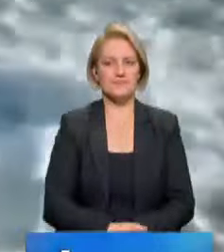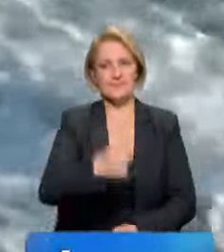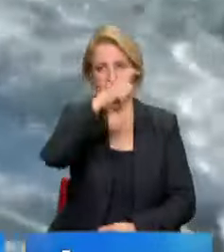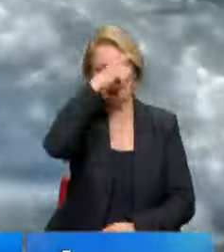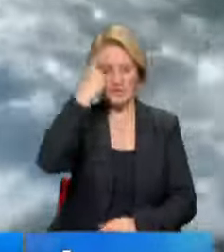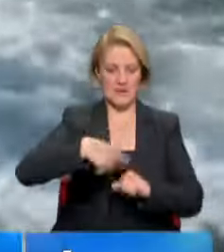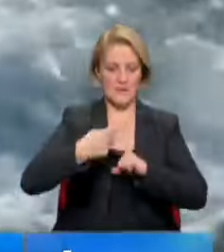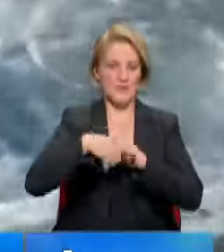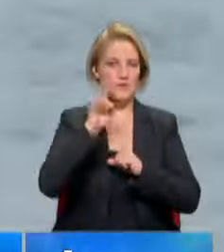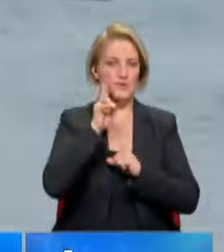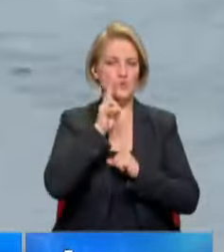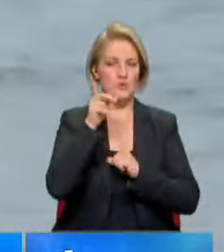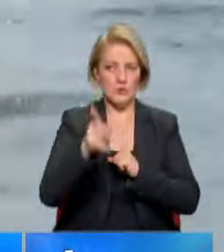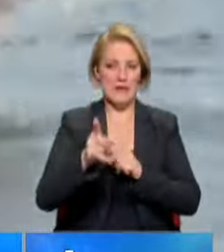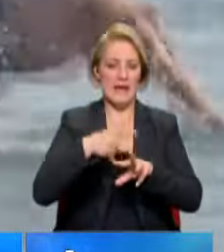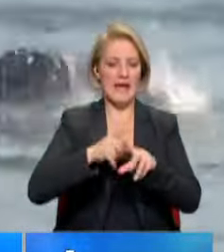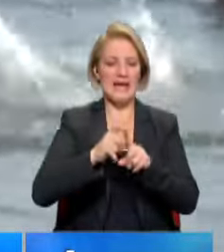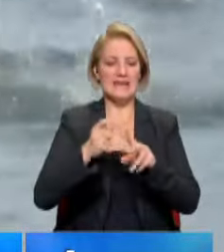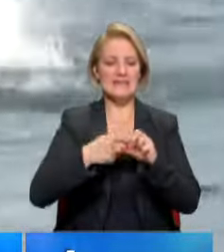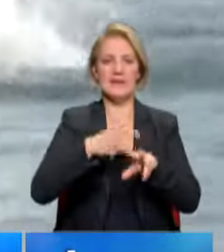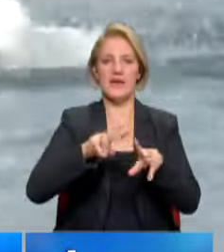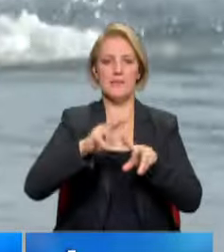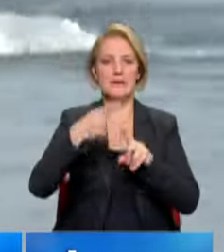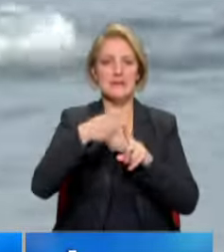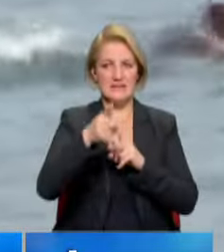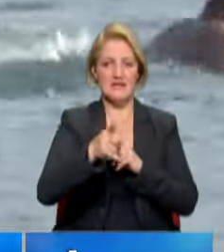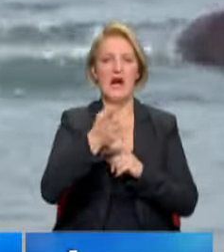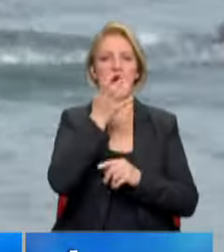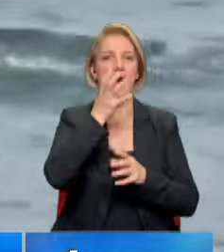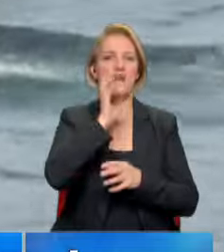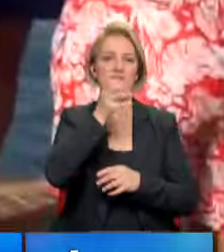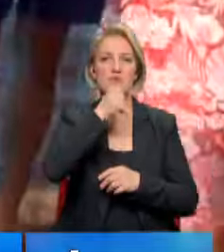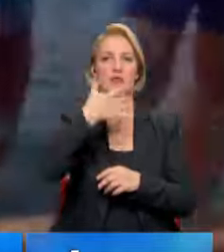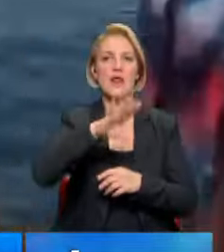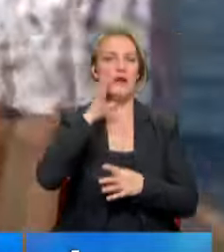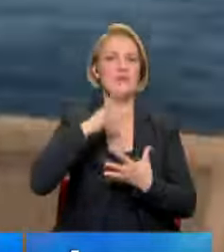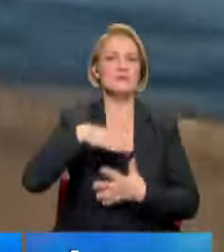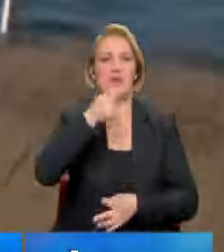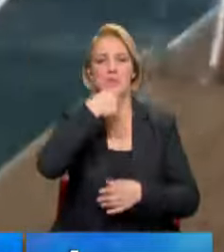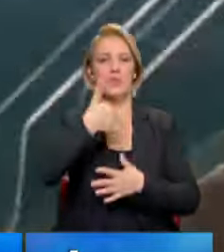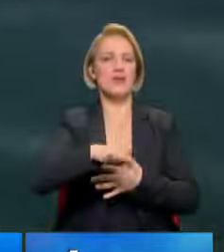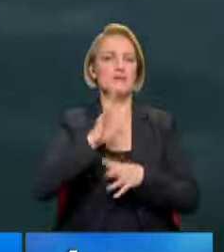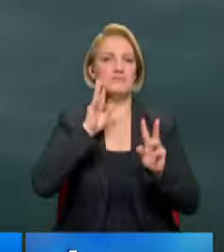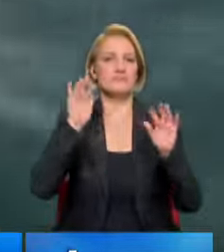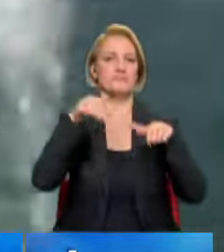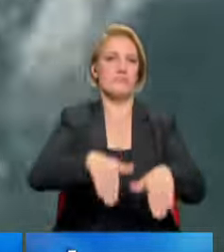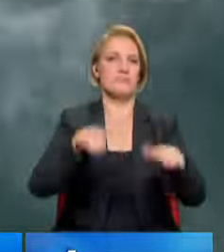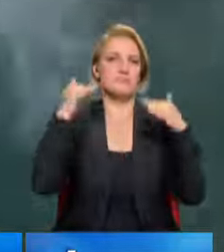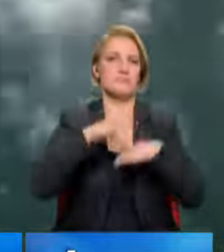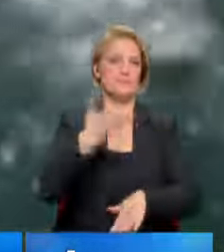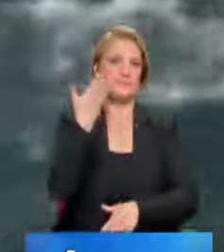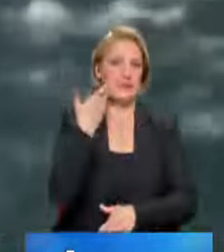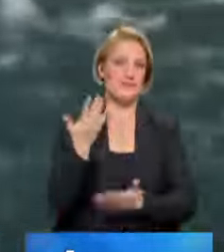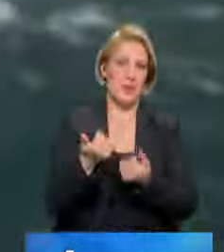Sıcak geçen hafta sonu Edremit'te deniz sezonunu da kapattırmadı. Burhani, Edremit ve Ayvalık sahillerinde insanlar denizin keyfini çıkardı.